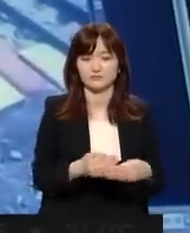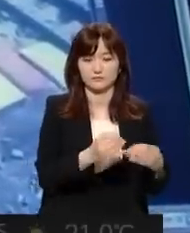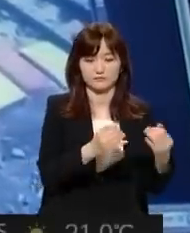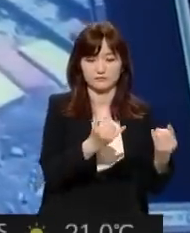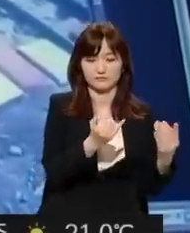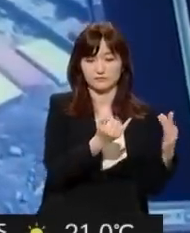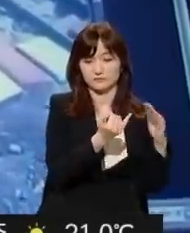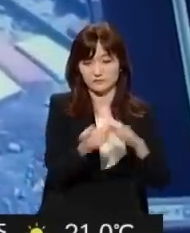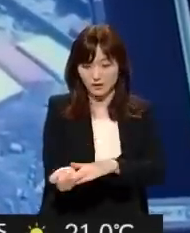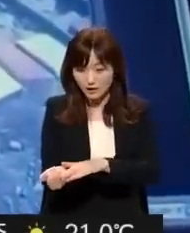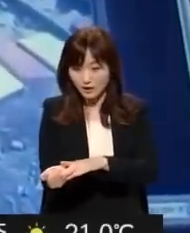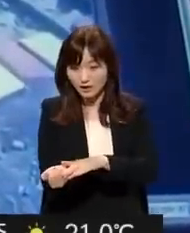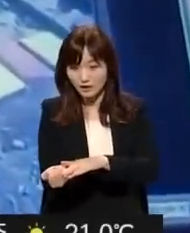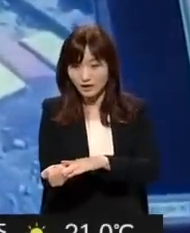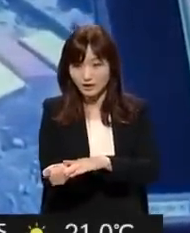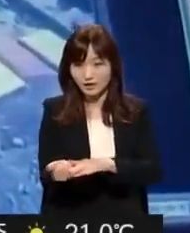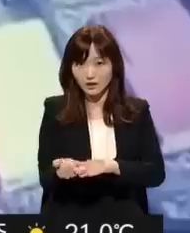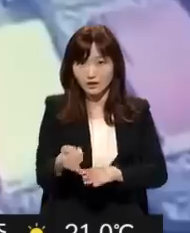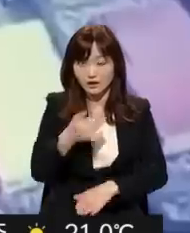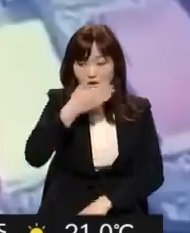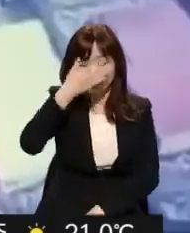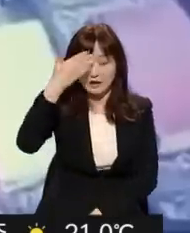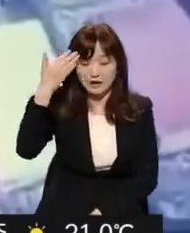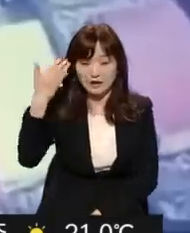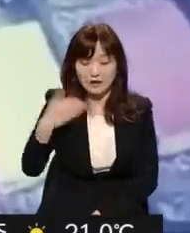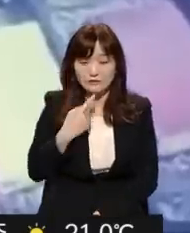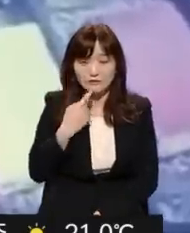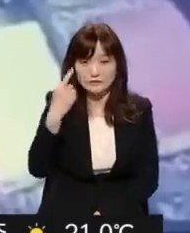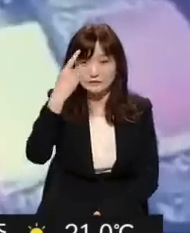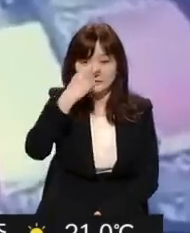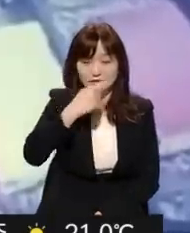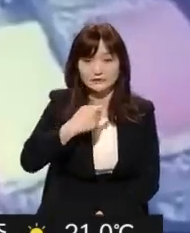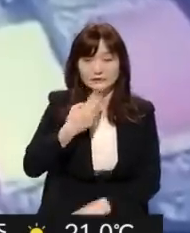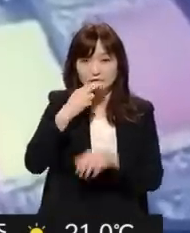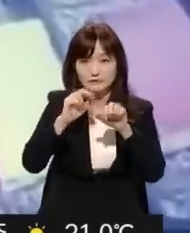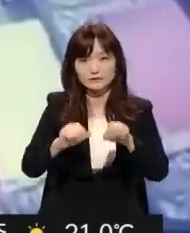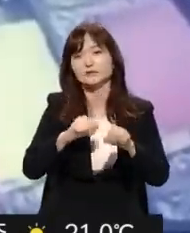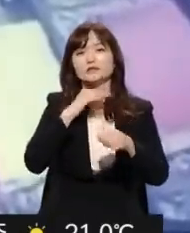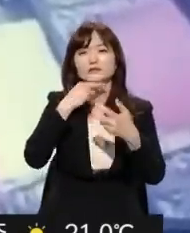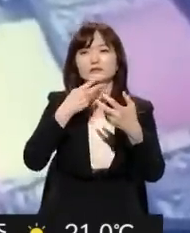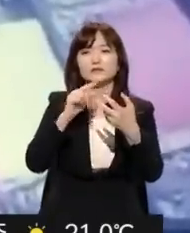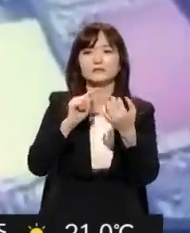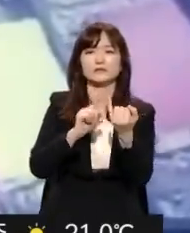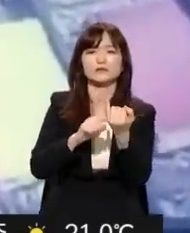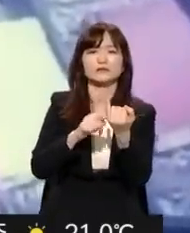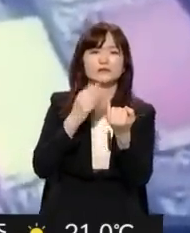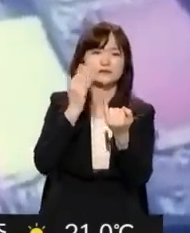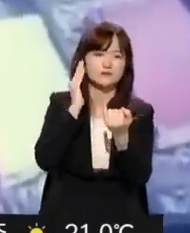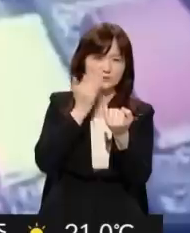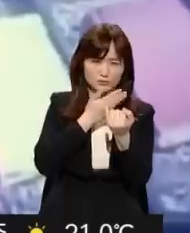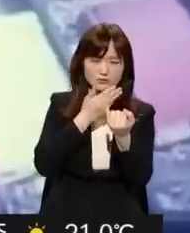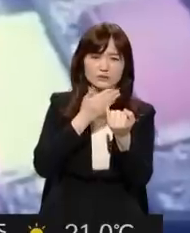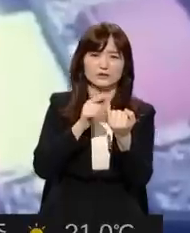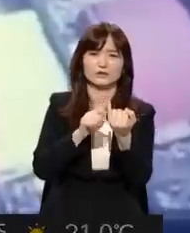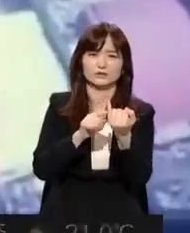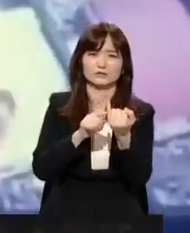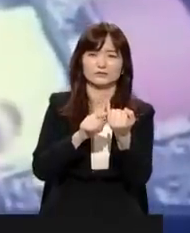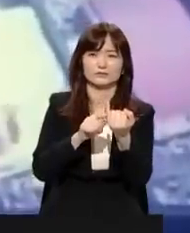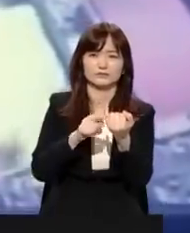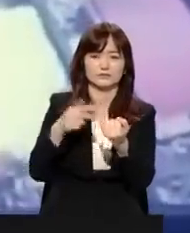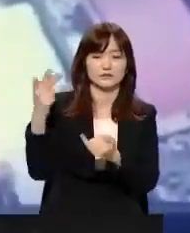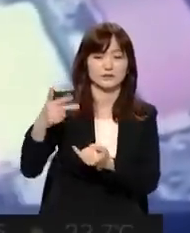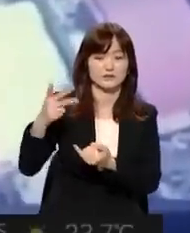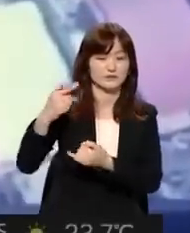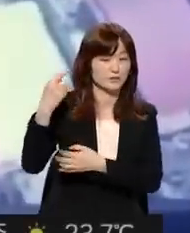이 행인은 정말 구사일생으로 살았는데 알고 보니까 70대 이 행인은요, 청각장애가 있었다고 합니다. 세상에. 그래서 기차가